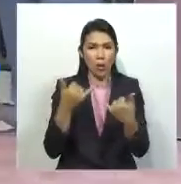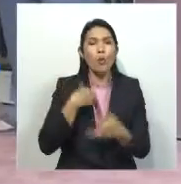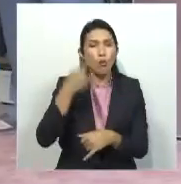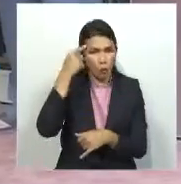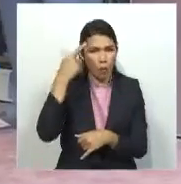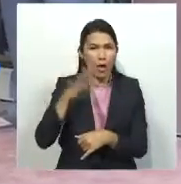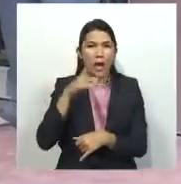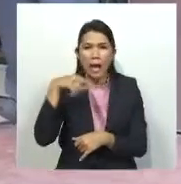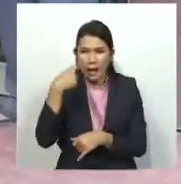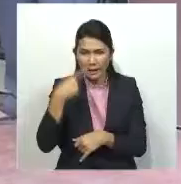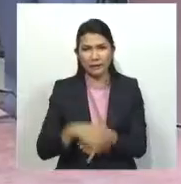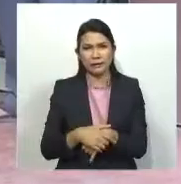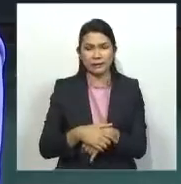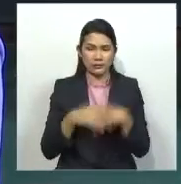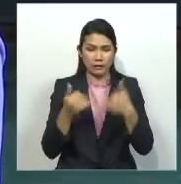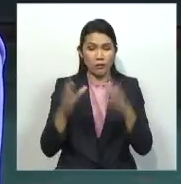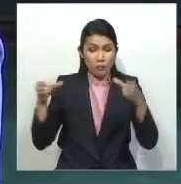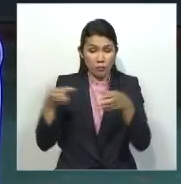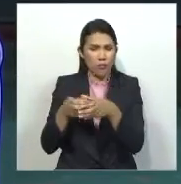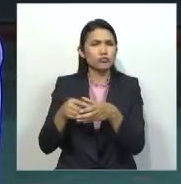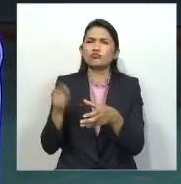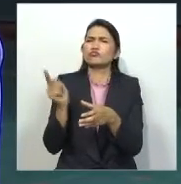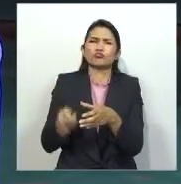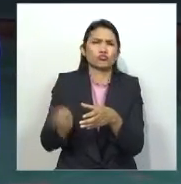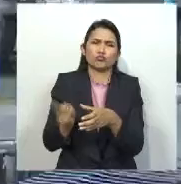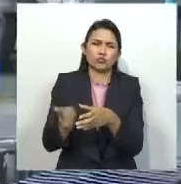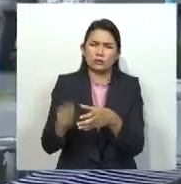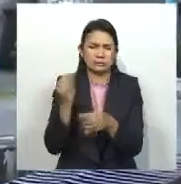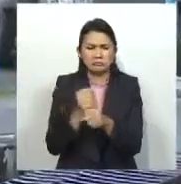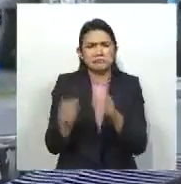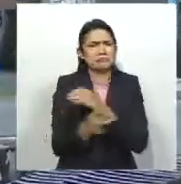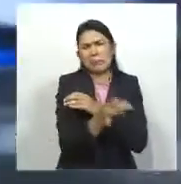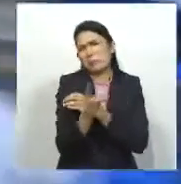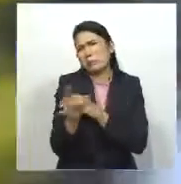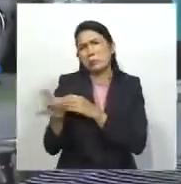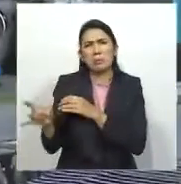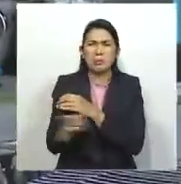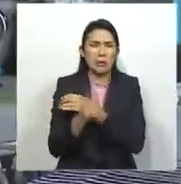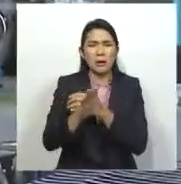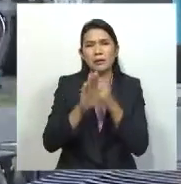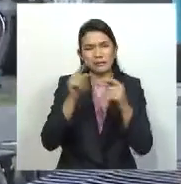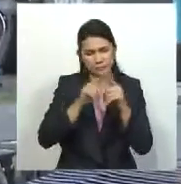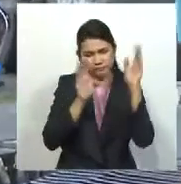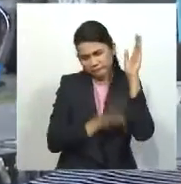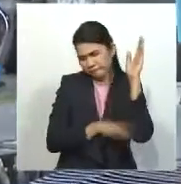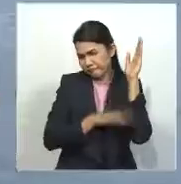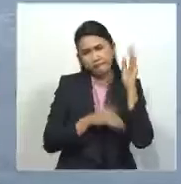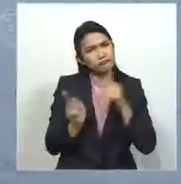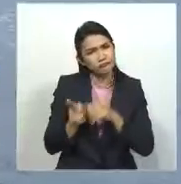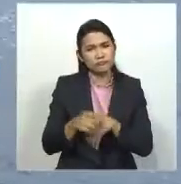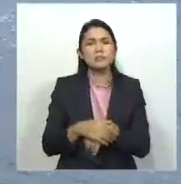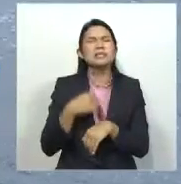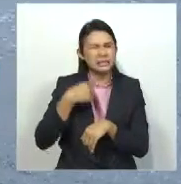ร้ายที่ก่อเหตุแล้วนะคะโดยคนร้ายเป็นกลุ่มเดิมที่เคยก่อเหตุสร้างสถานการณ์ในพื้นที่3จังหวัดชายแดนภาค